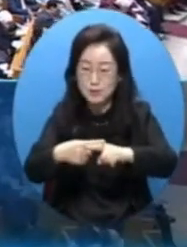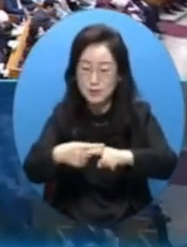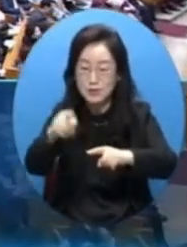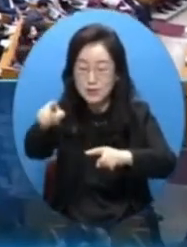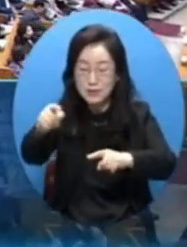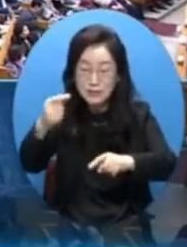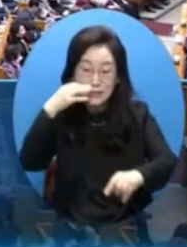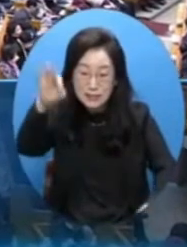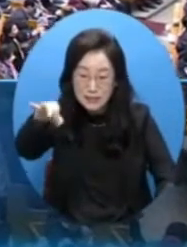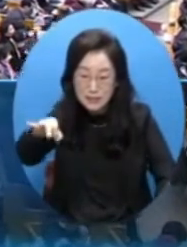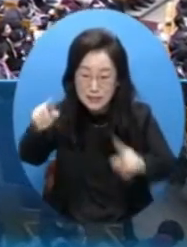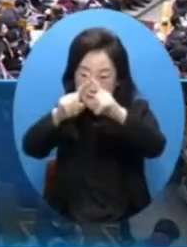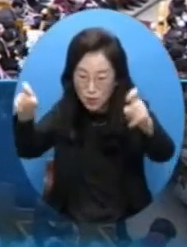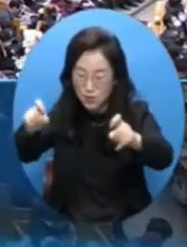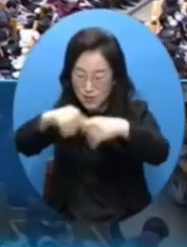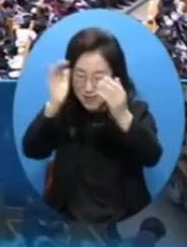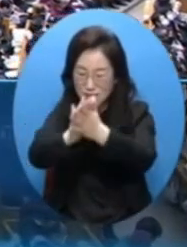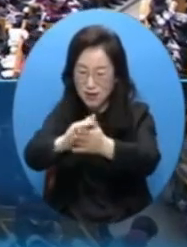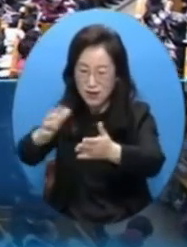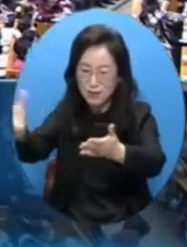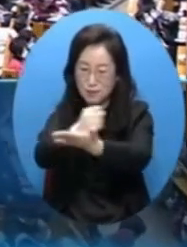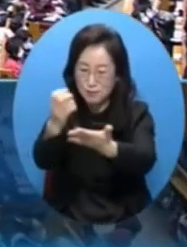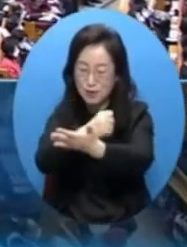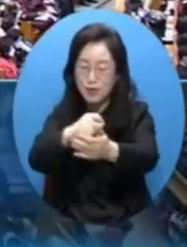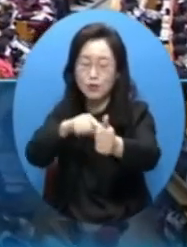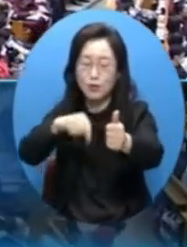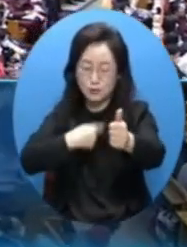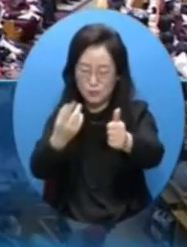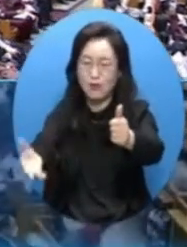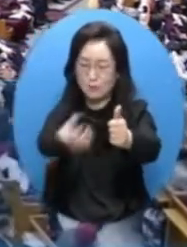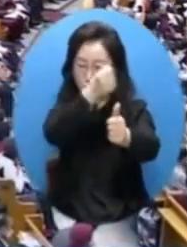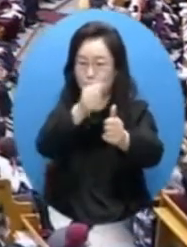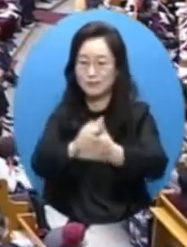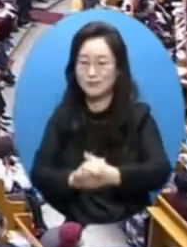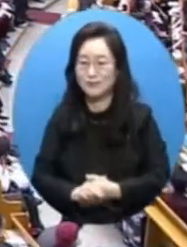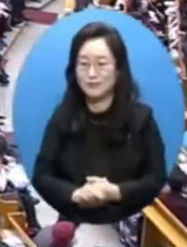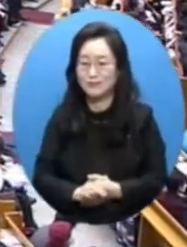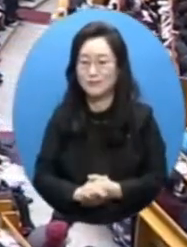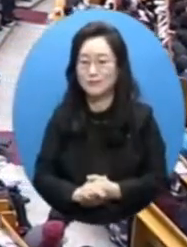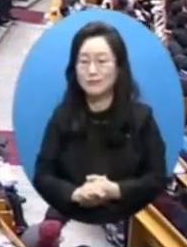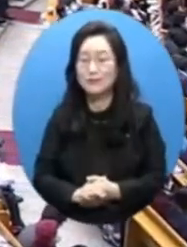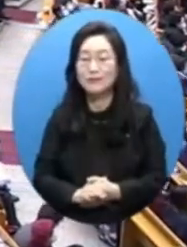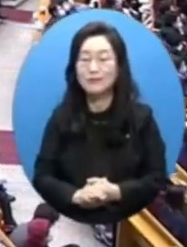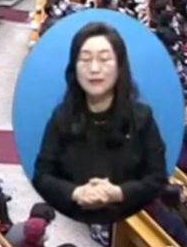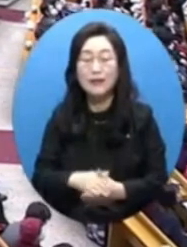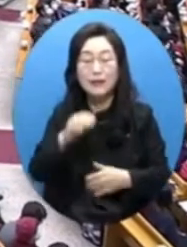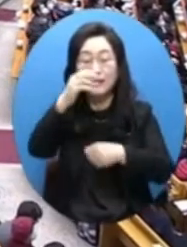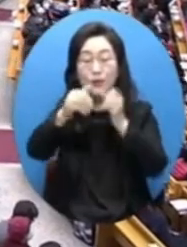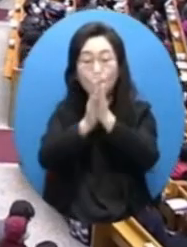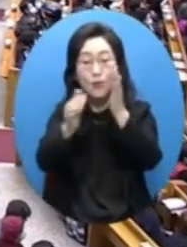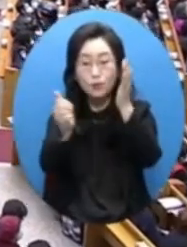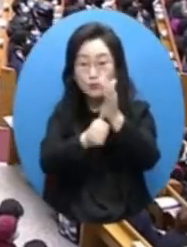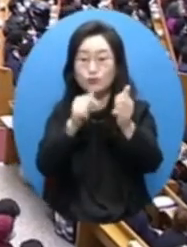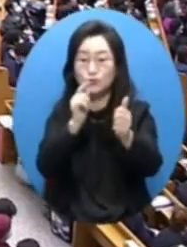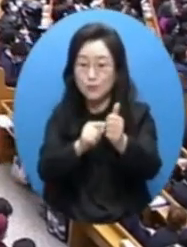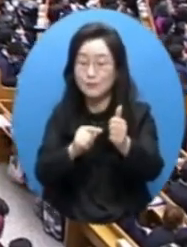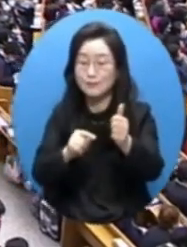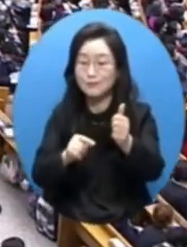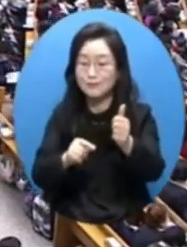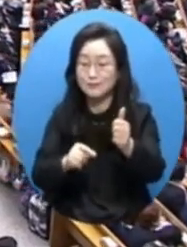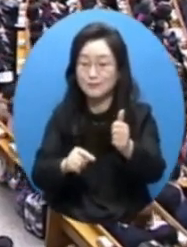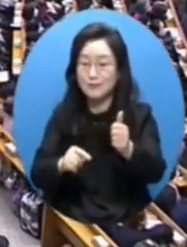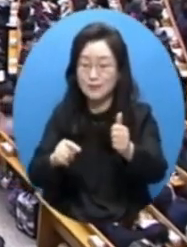거기서 탈취한 물건과 가축은 스스로 가지라 그래서 여호수아가 이때는